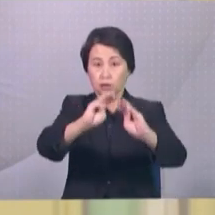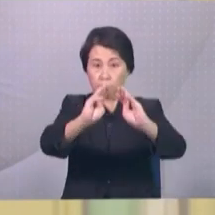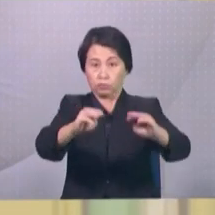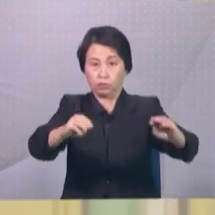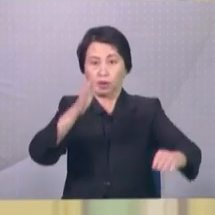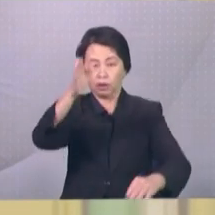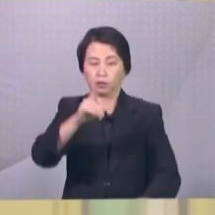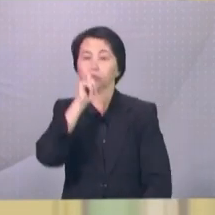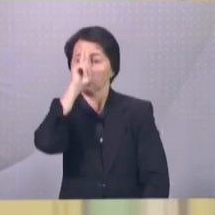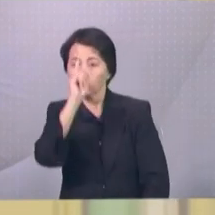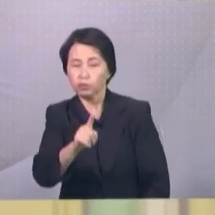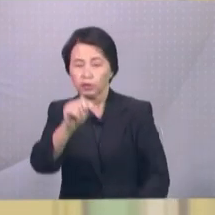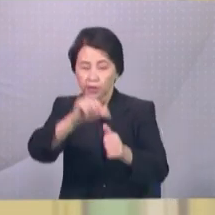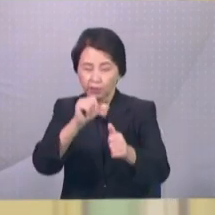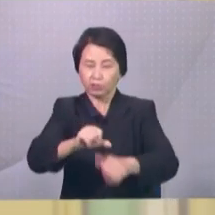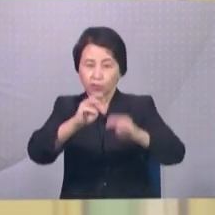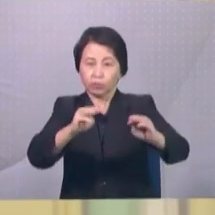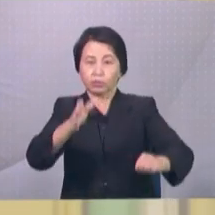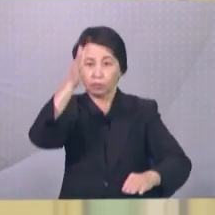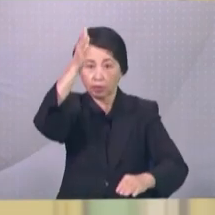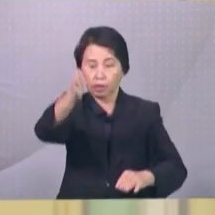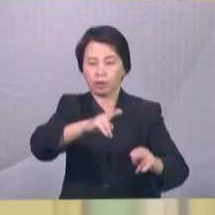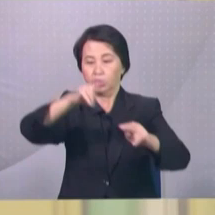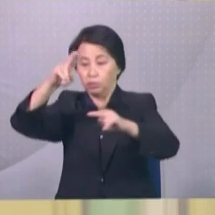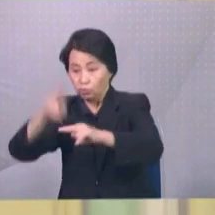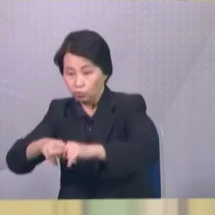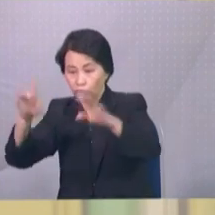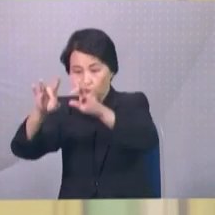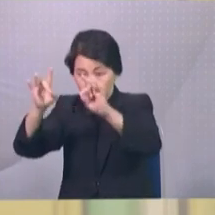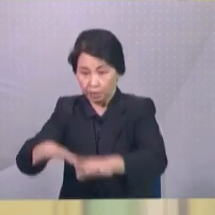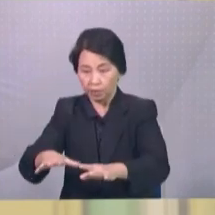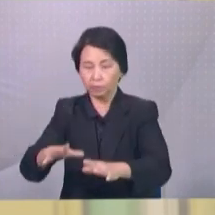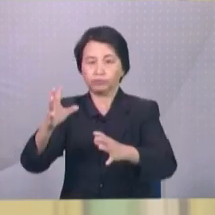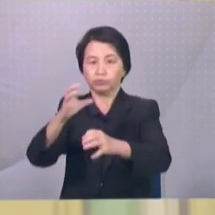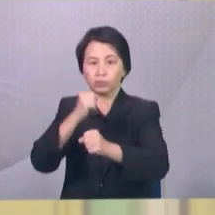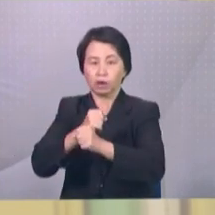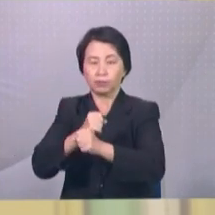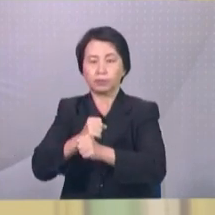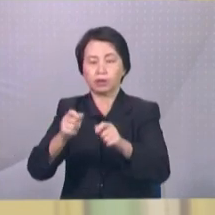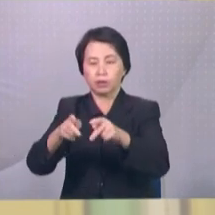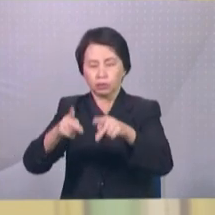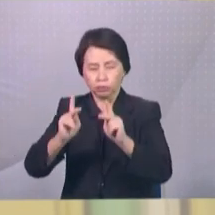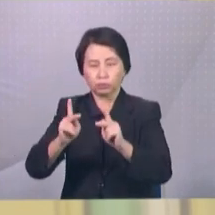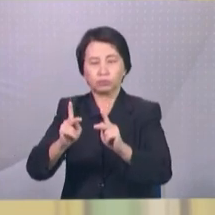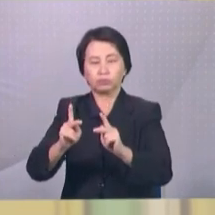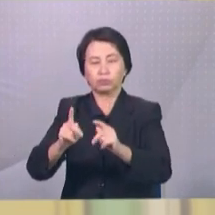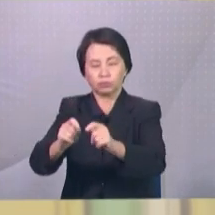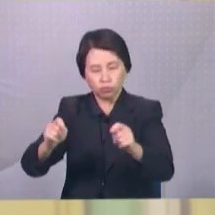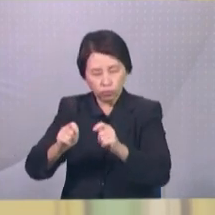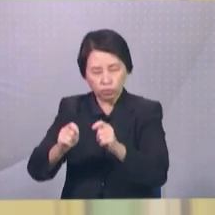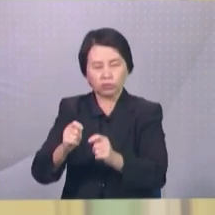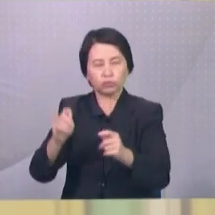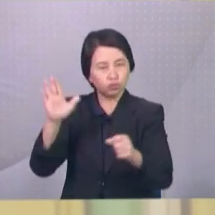pelajar-pelajar, kita akan pastikan setiap pelajar yang akan menduduki peperiksaan itu mendapat ruang secukupnya untuk